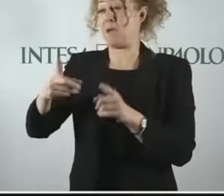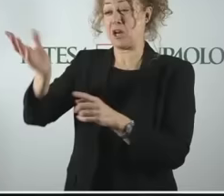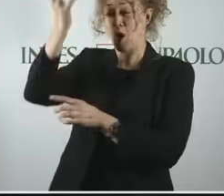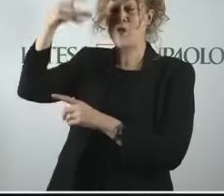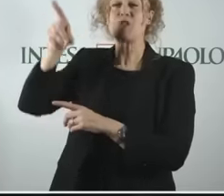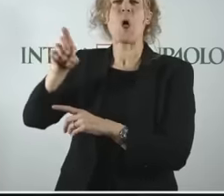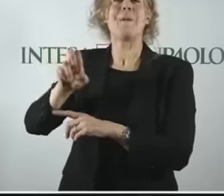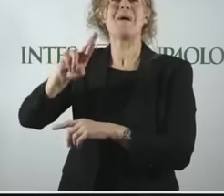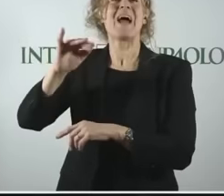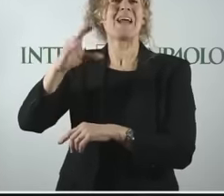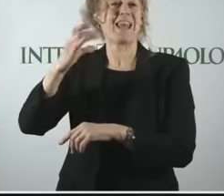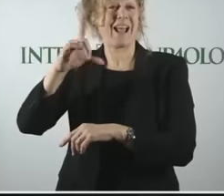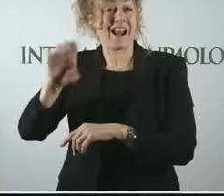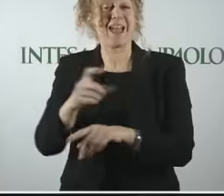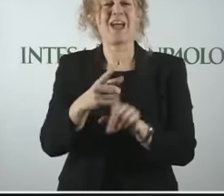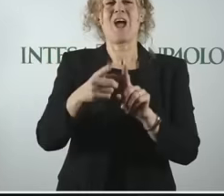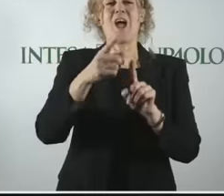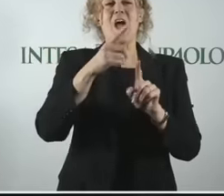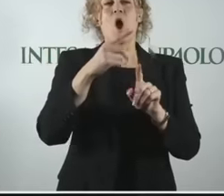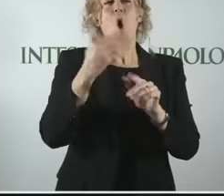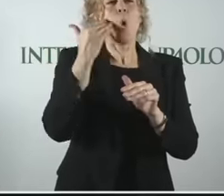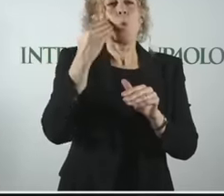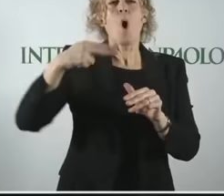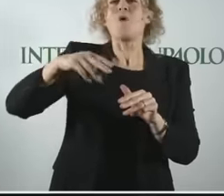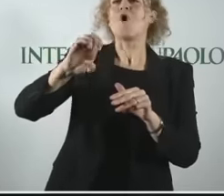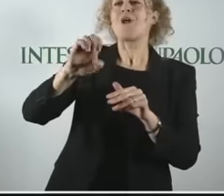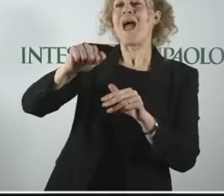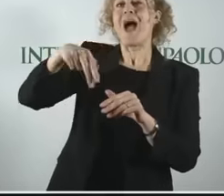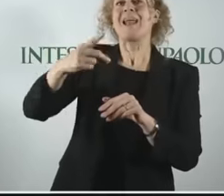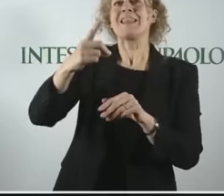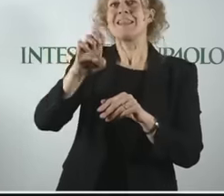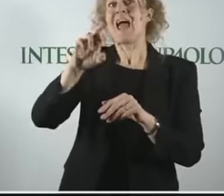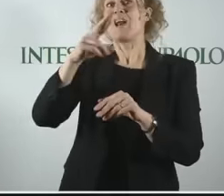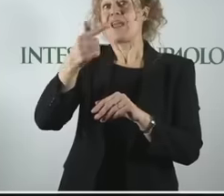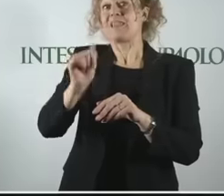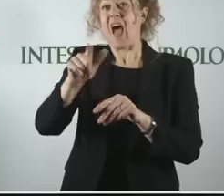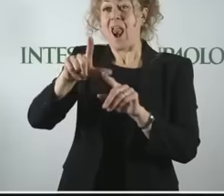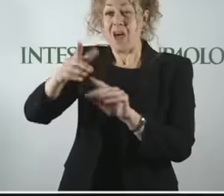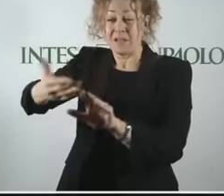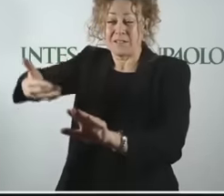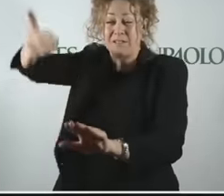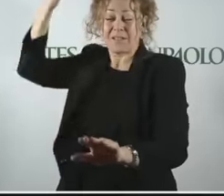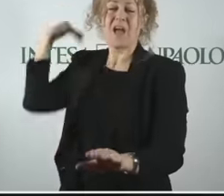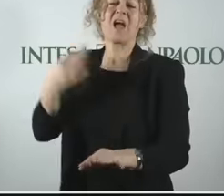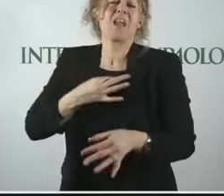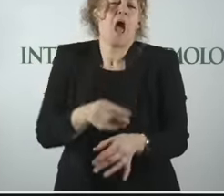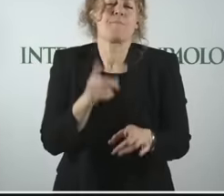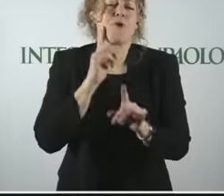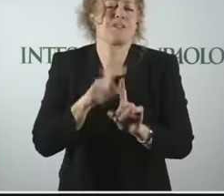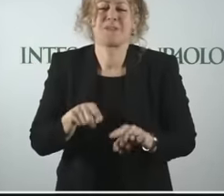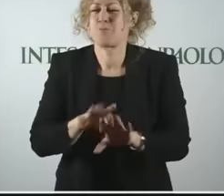degli uomini di Neandertal esattamente come ci innamoriamo noi Cioè vedi una persona che prima non conoscevi